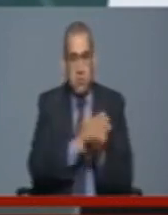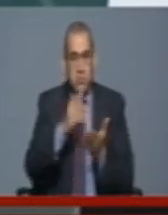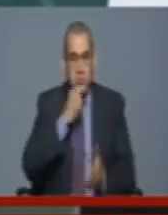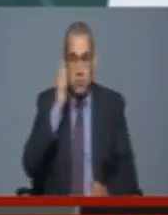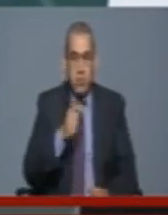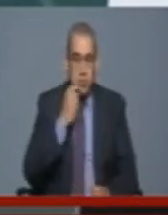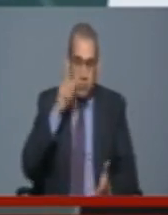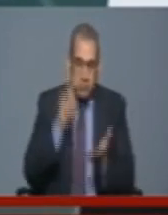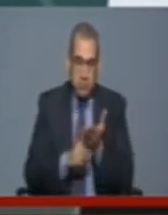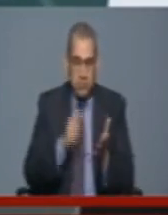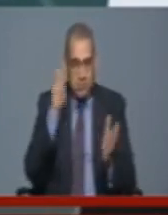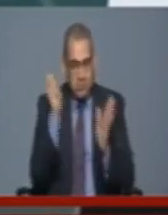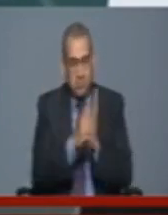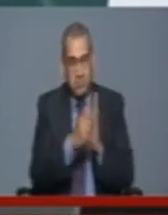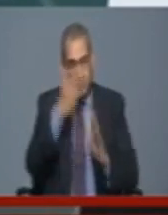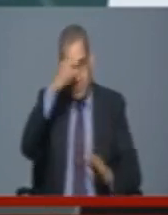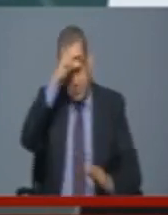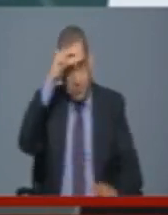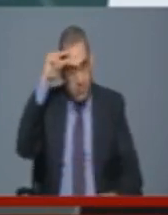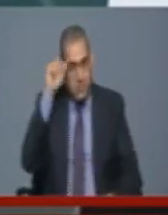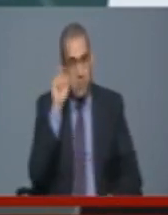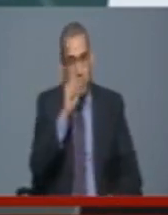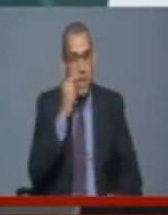عار على جبين الإنسانية كلها.